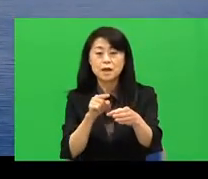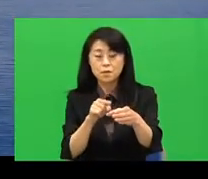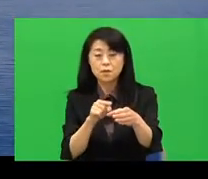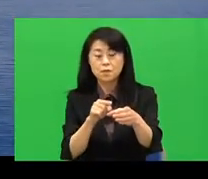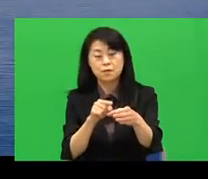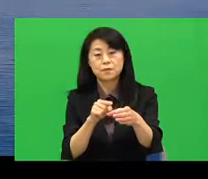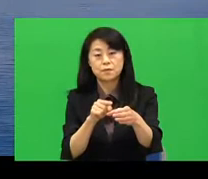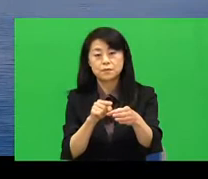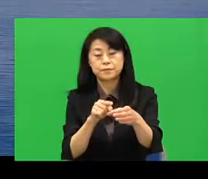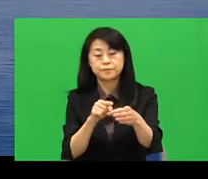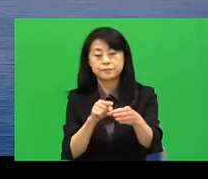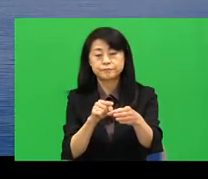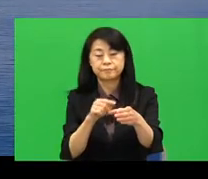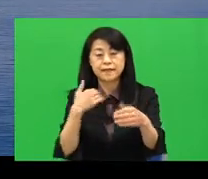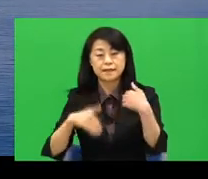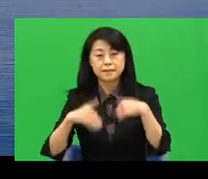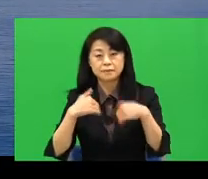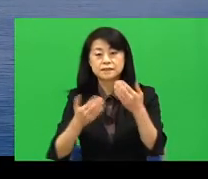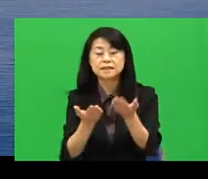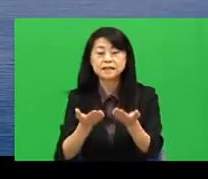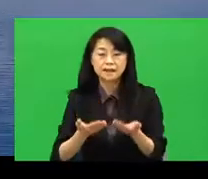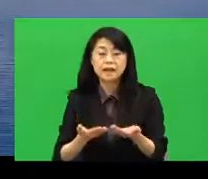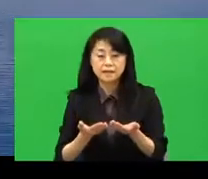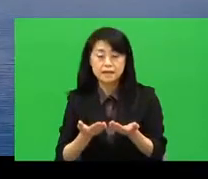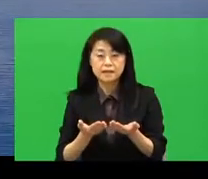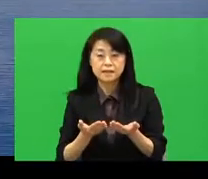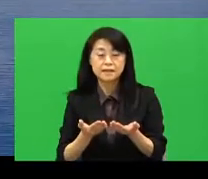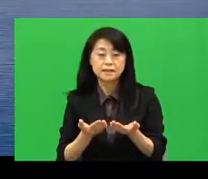それを、楽しんでいただいて、